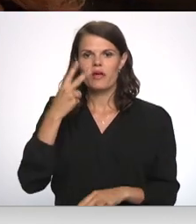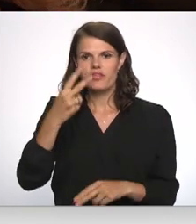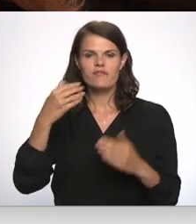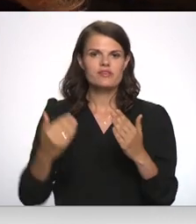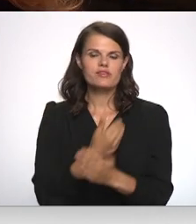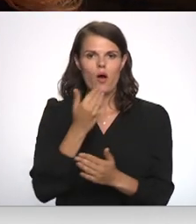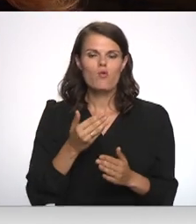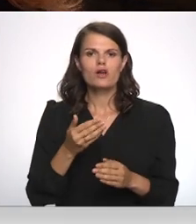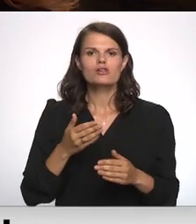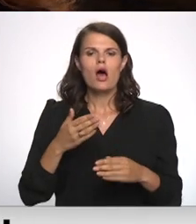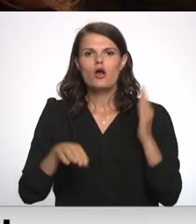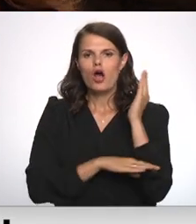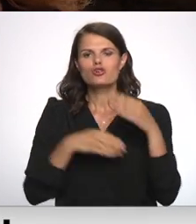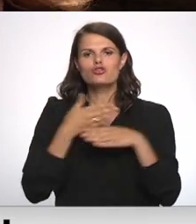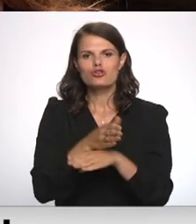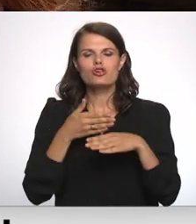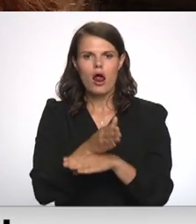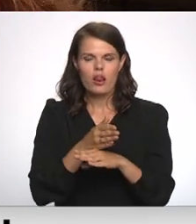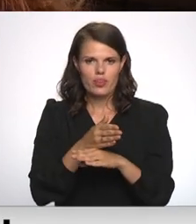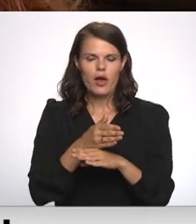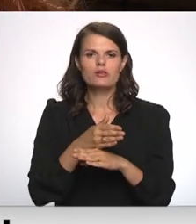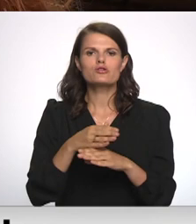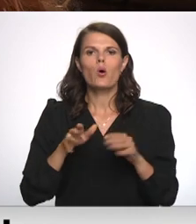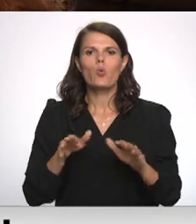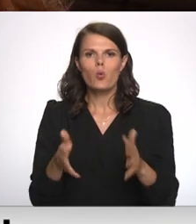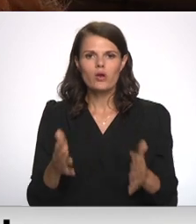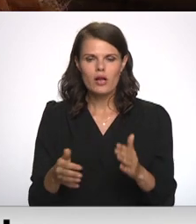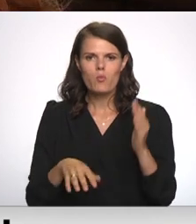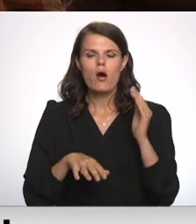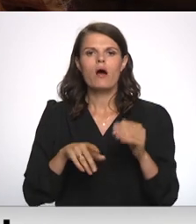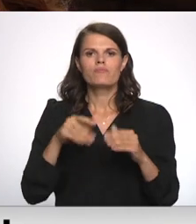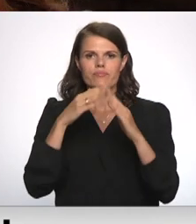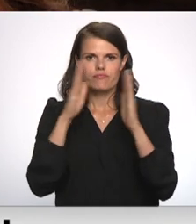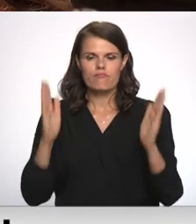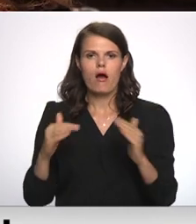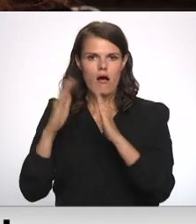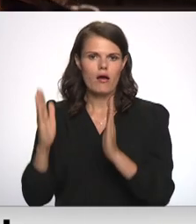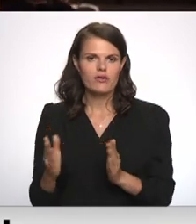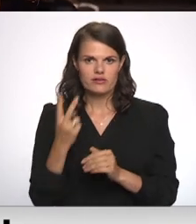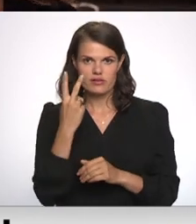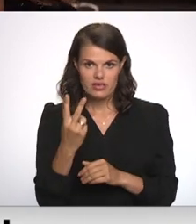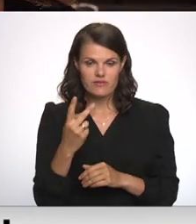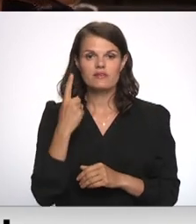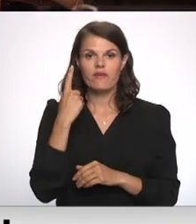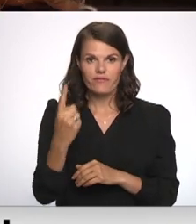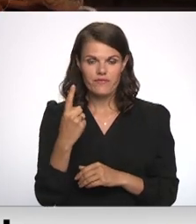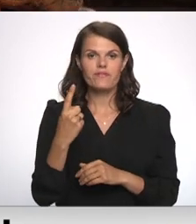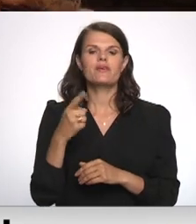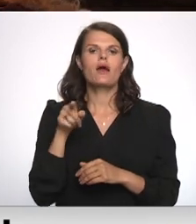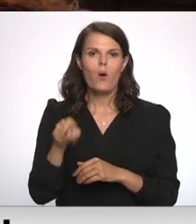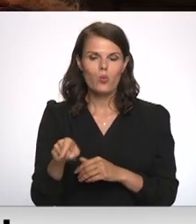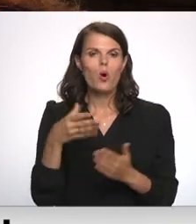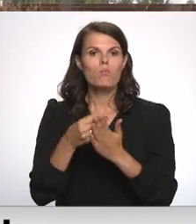šķeldes kurināmo darbināmas katlumājas. Vienu no uzbūvēt pati pašvaldība, taču otra jau top, to būvē